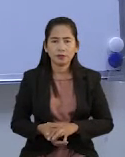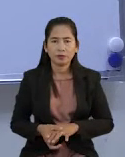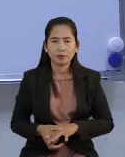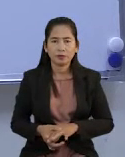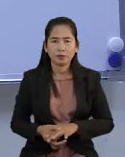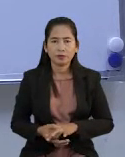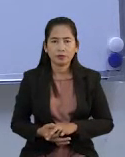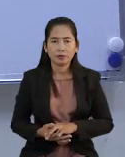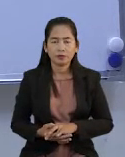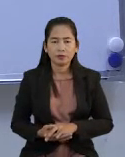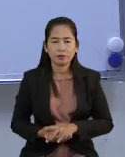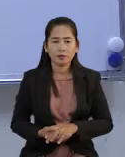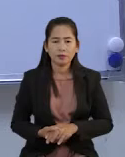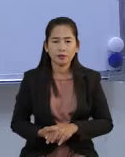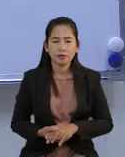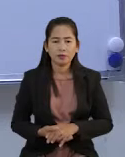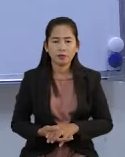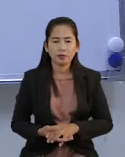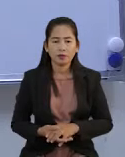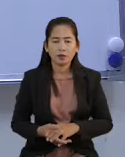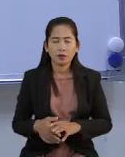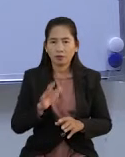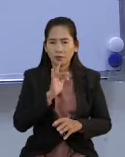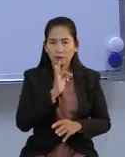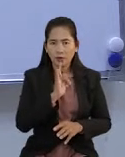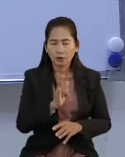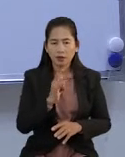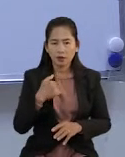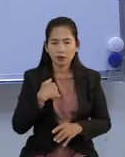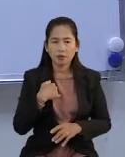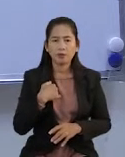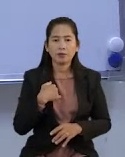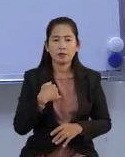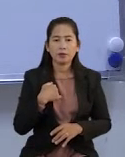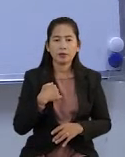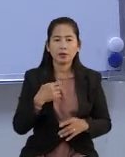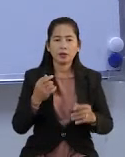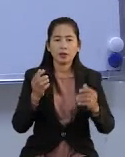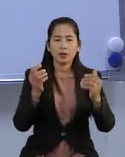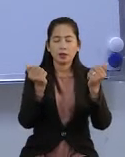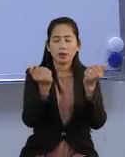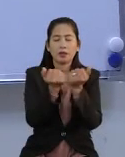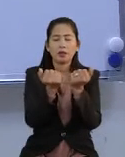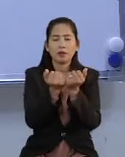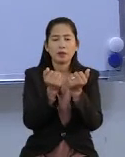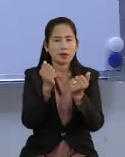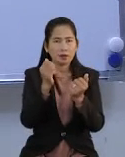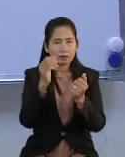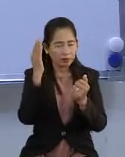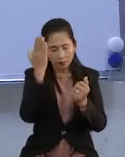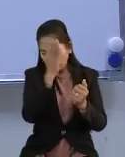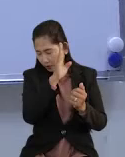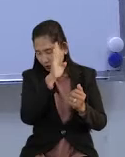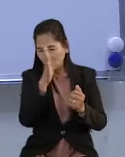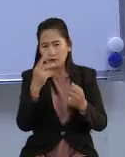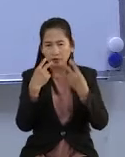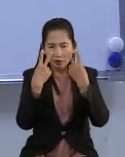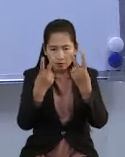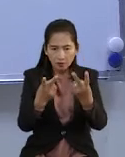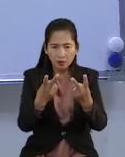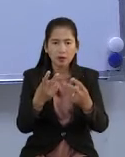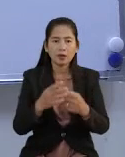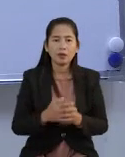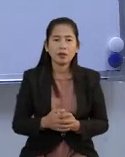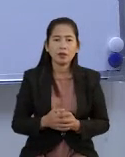chả chẳng nẹt phụ bị chuyện nát nẹt kru ở miền linh là bánh phân hệ y tế được cho nên xong con tạm đàn